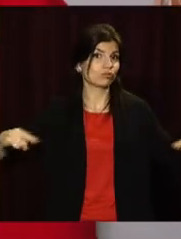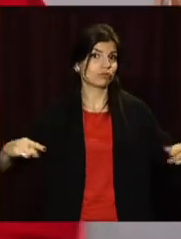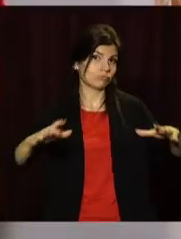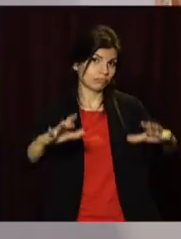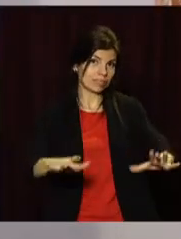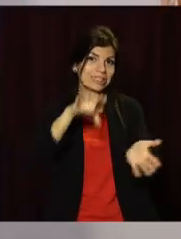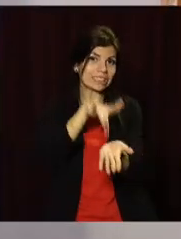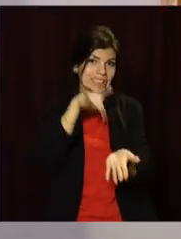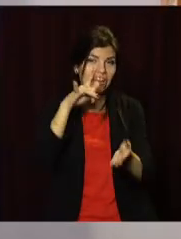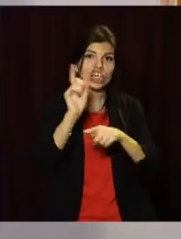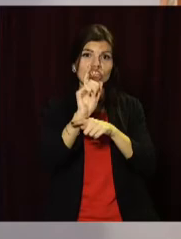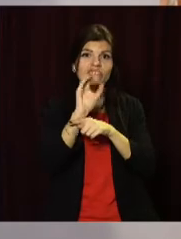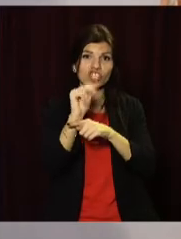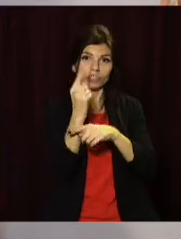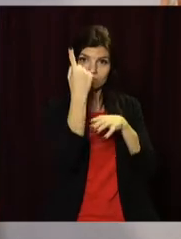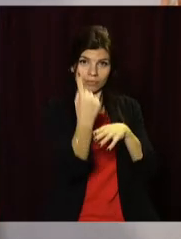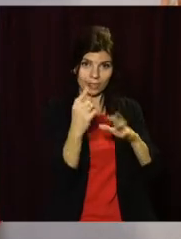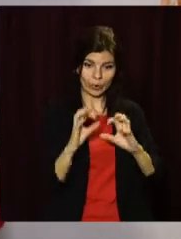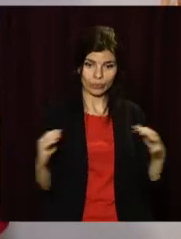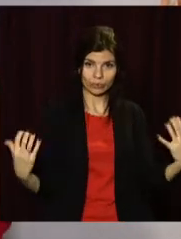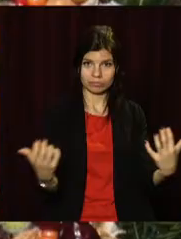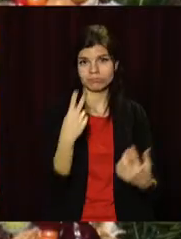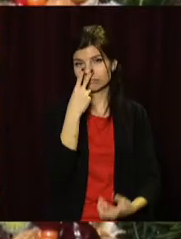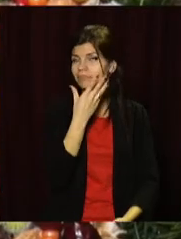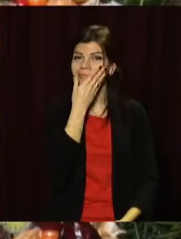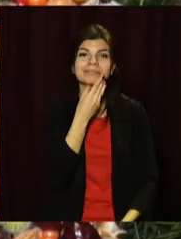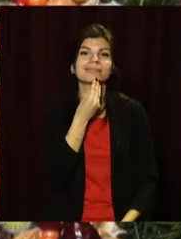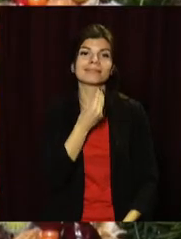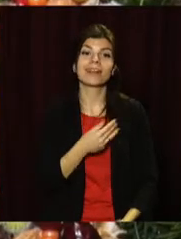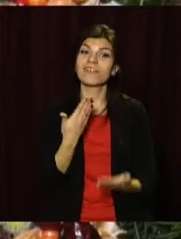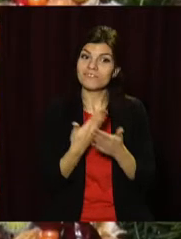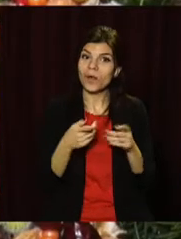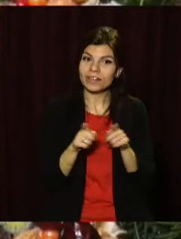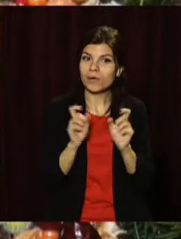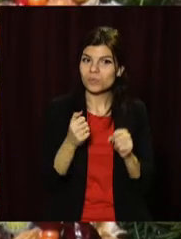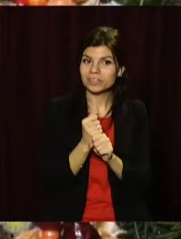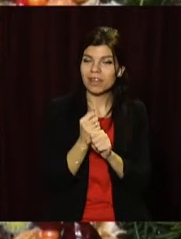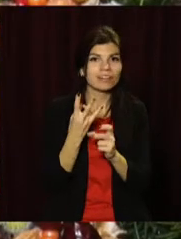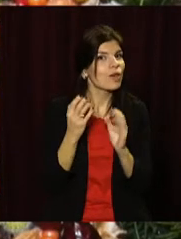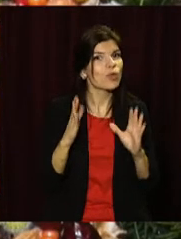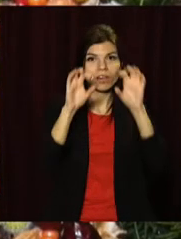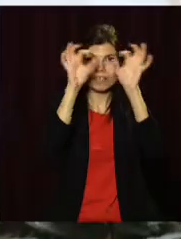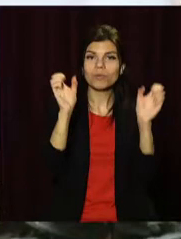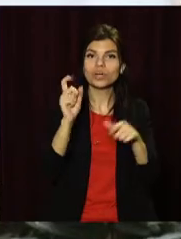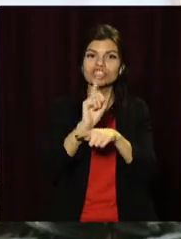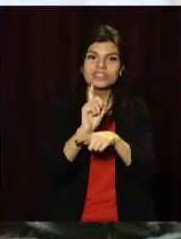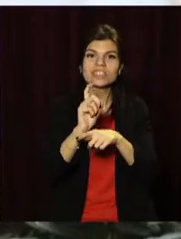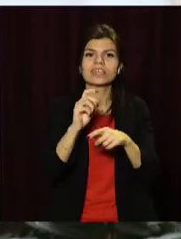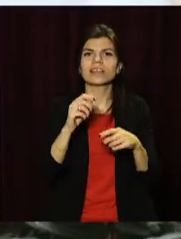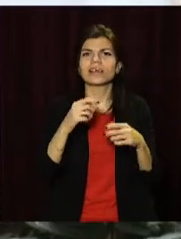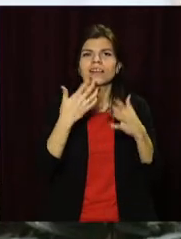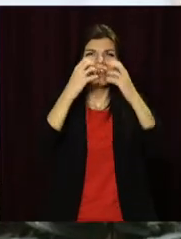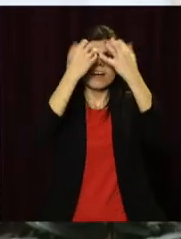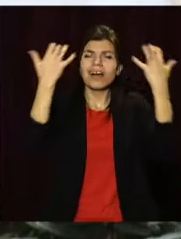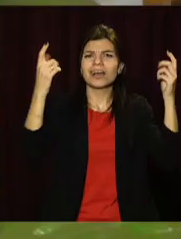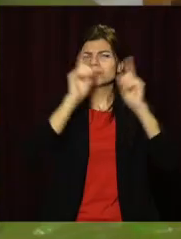По центру поставить свечу, и он тоже будет очень красиво смотреться. Ось так можна виготовляти не тільки вінки, а й підсвічники, статуетки,